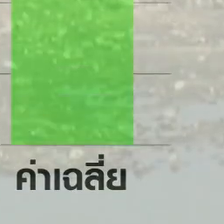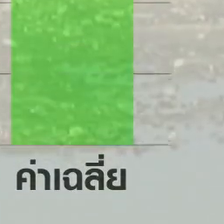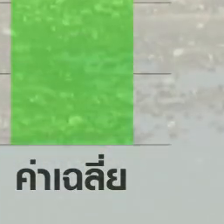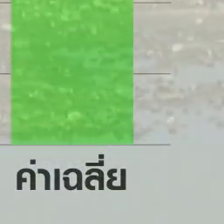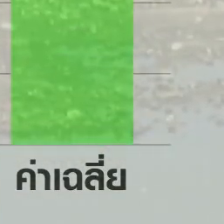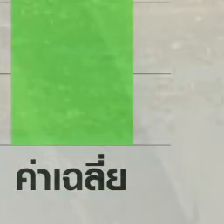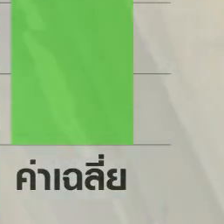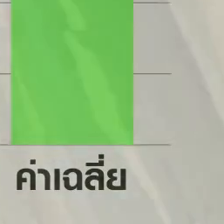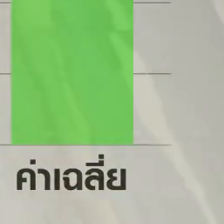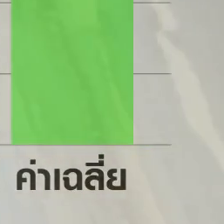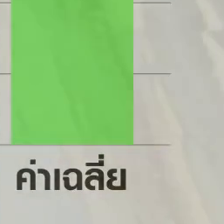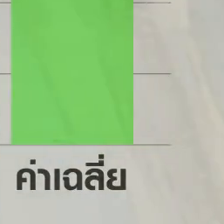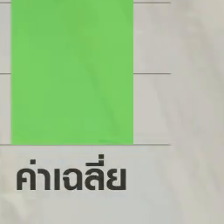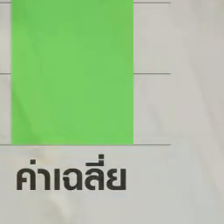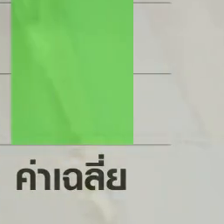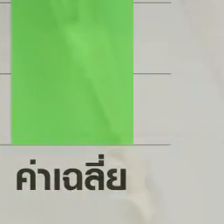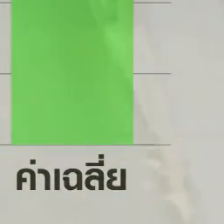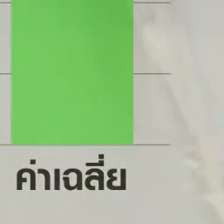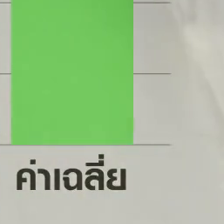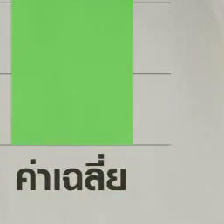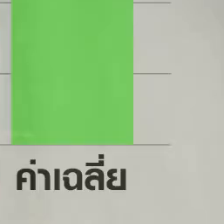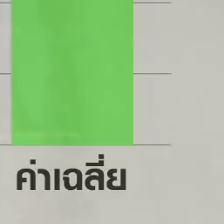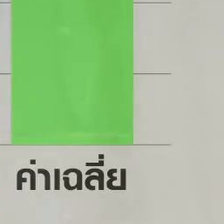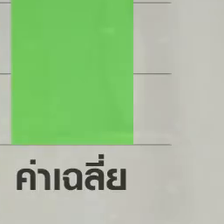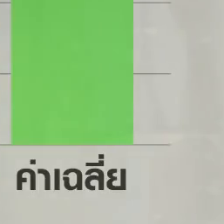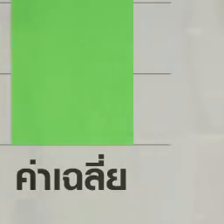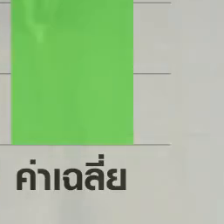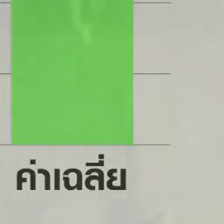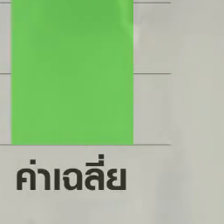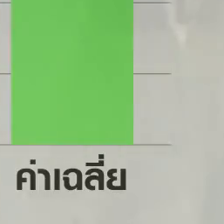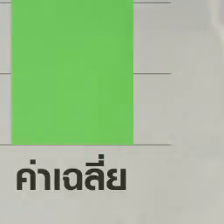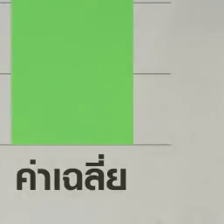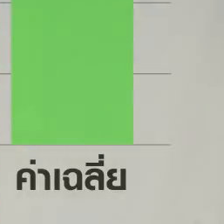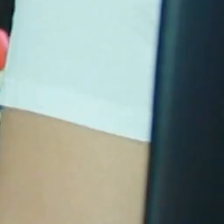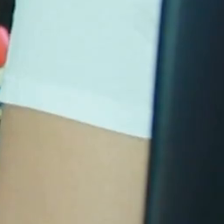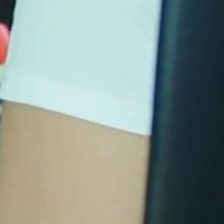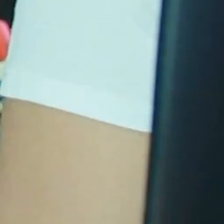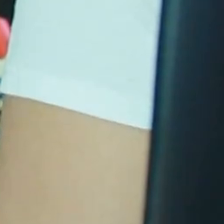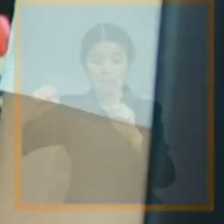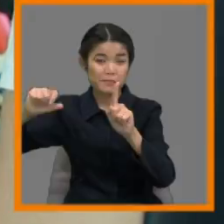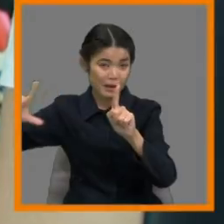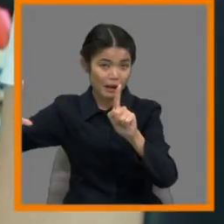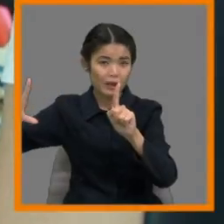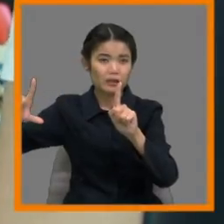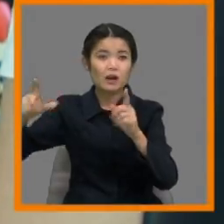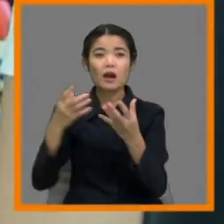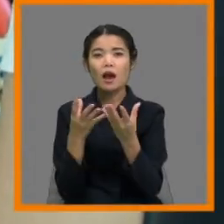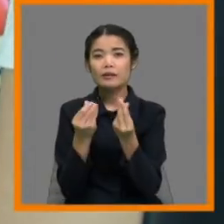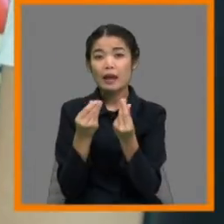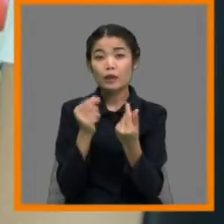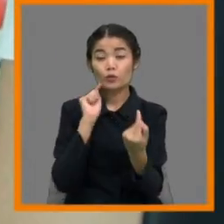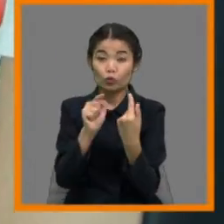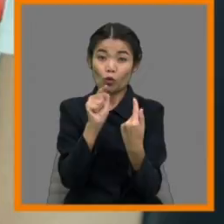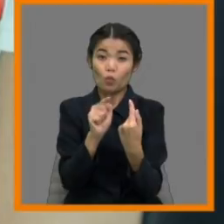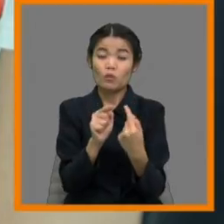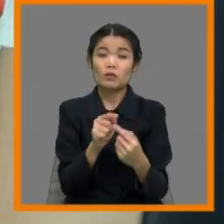ล้านลูกบาศก์เมตรจากค่าเฉลี่ยซึ่งควรอยู่ที่ 1,810 ล้านลูกบาศก์เมตรต่อวันตัวเลขนี้รองศาสตราจารย์เสรี